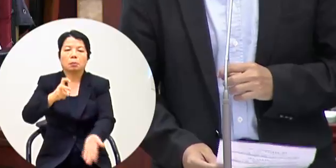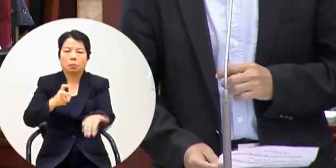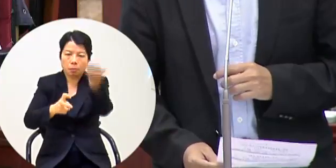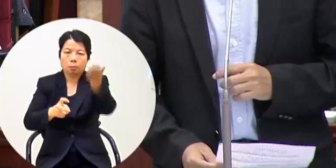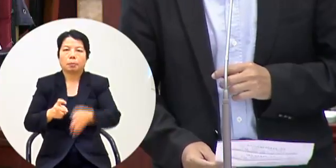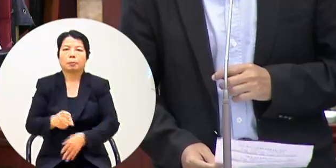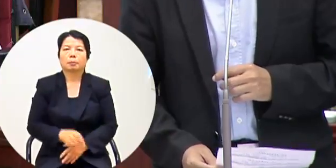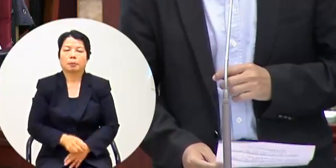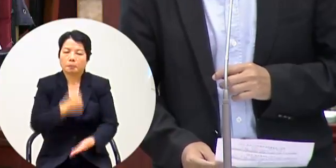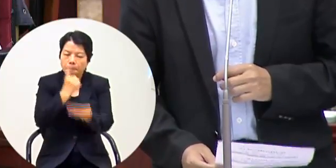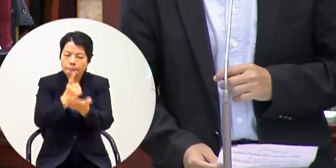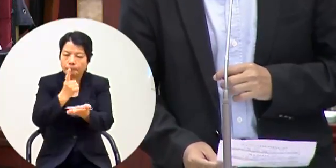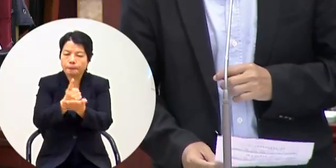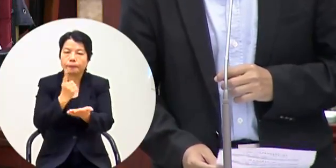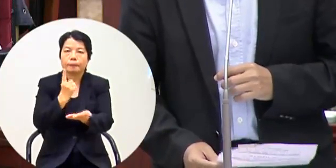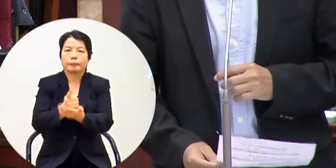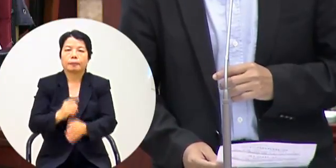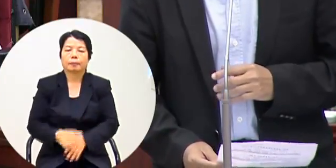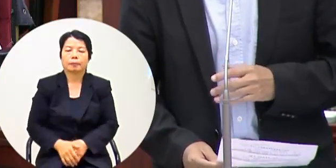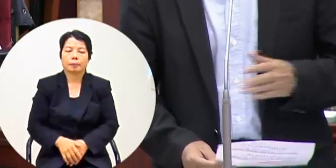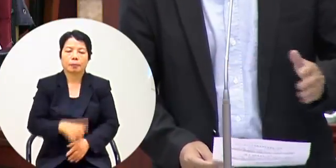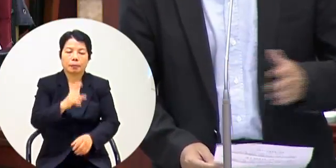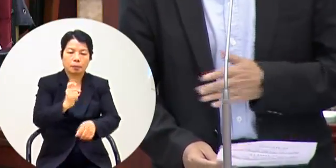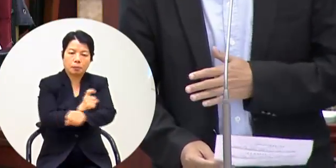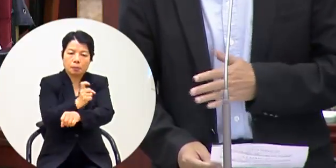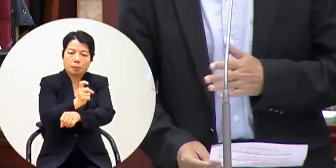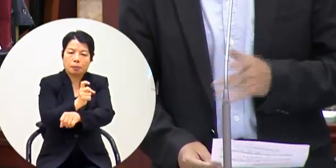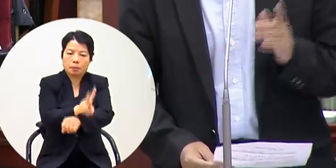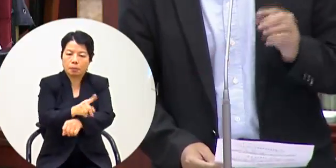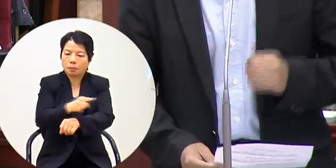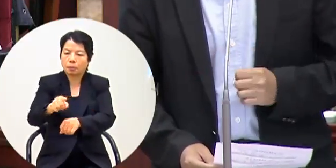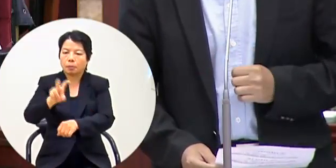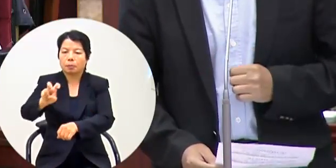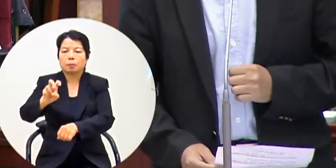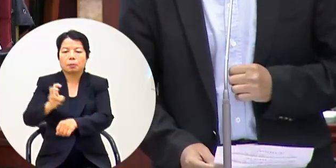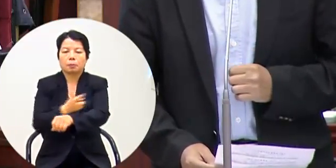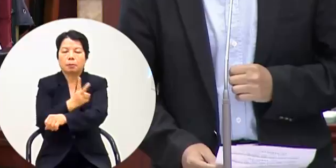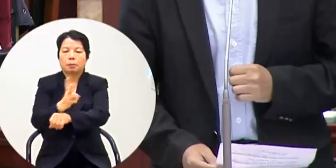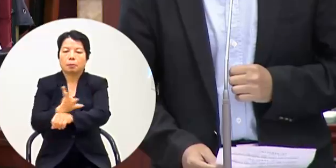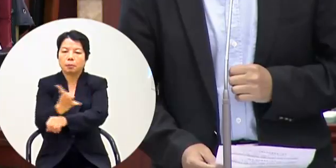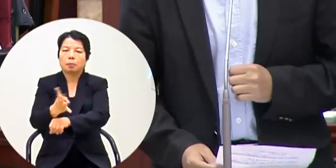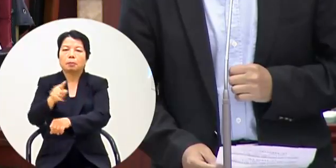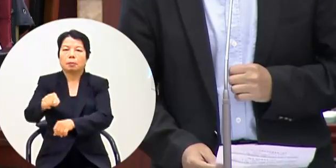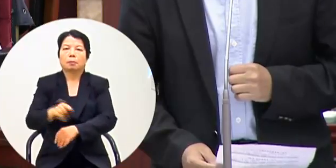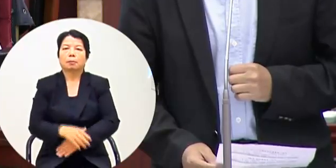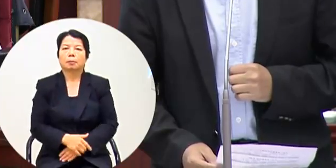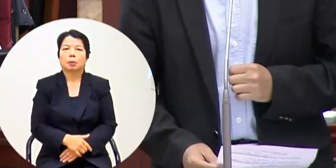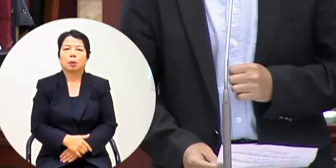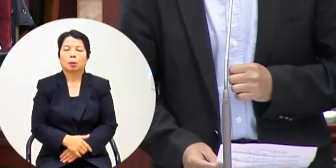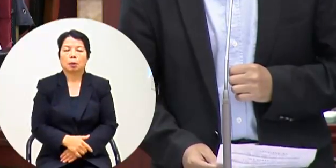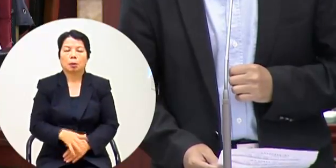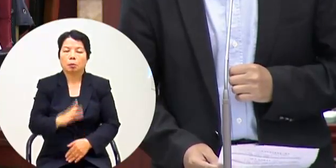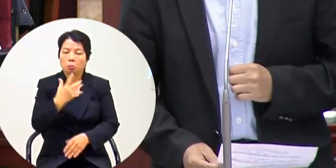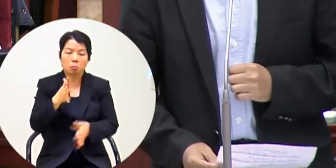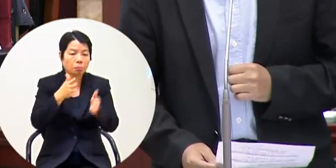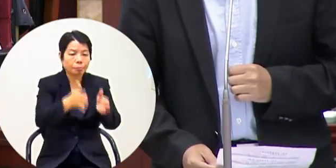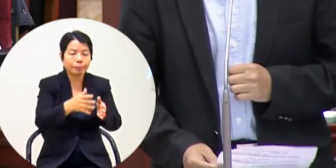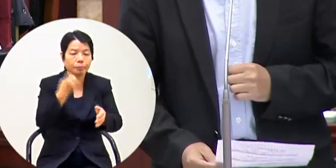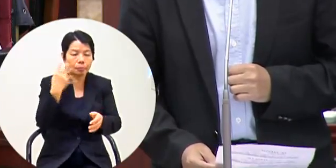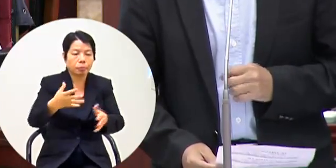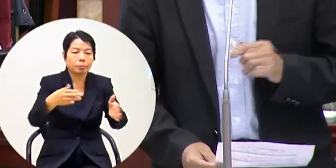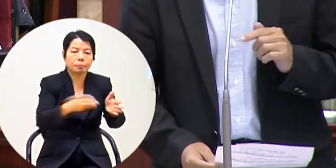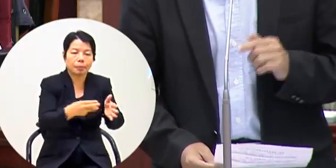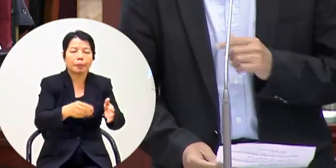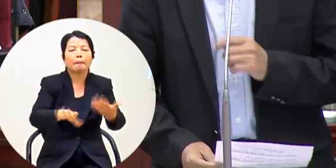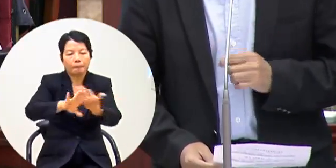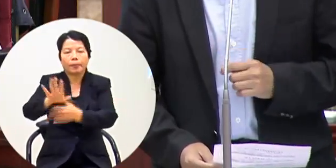十二个小时到二十四小时的这个时间。所以这部分其实不止新拿电厂，包含我们高雄市的其他用煤的气电共